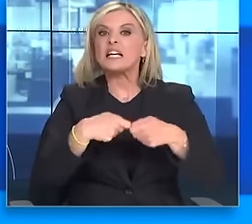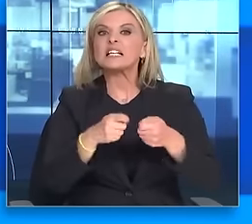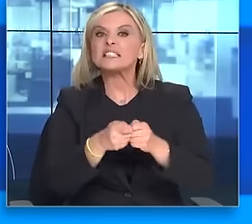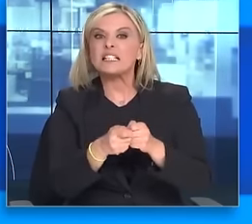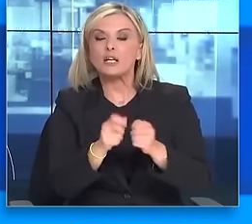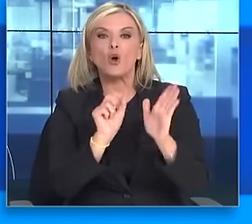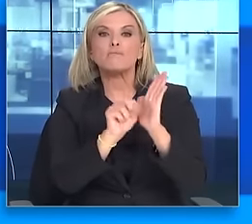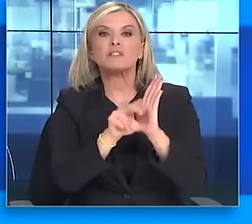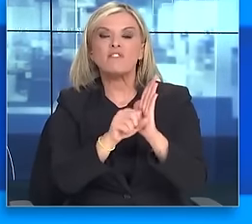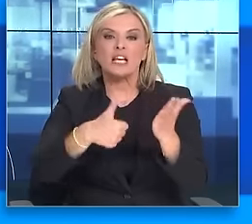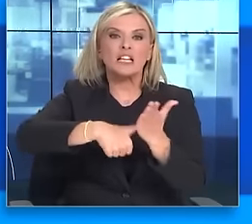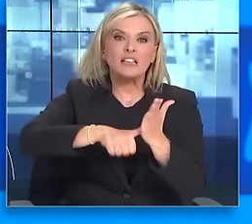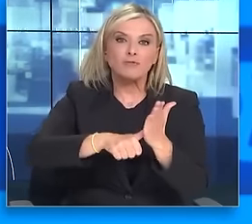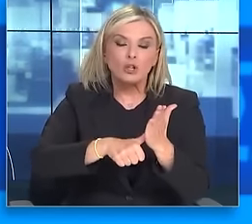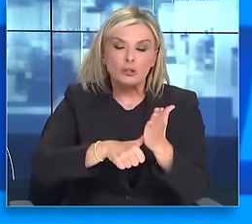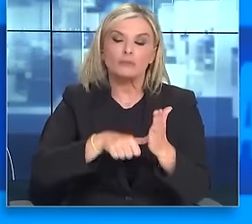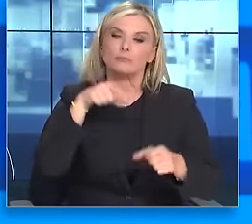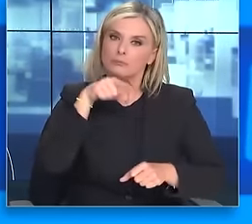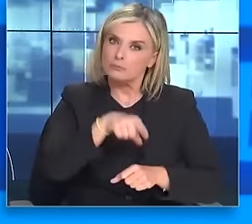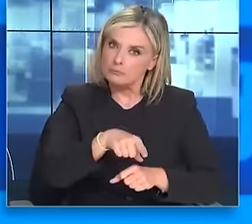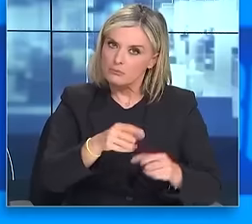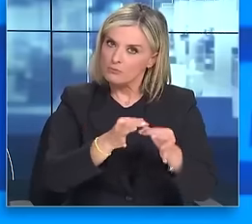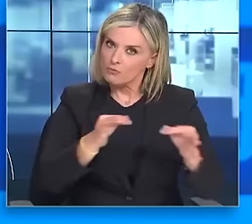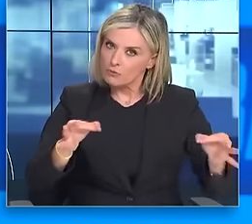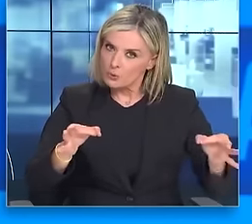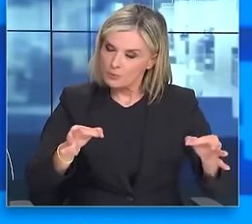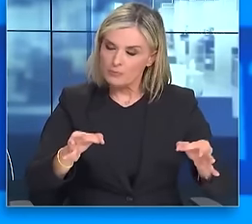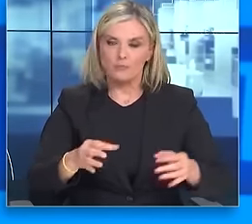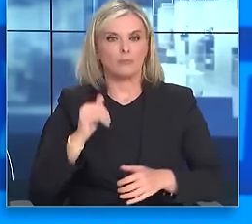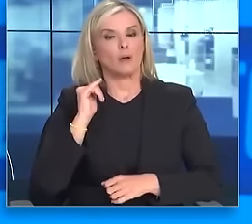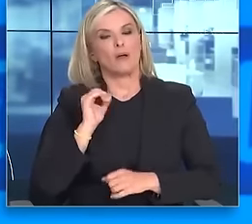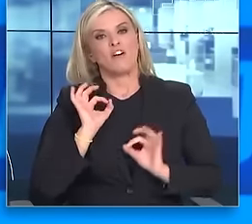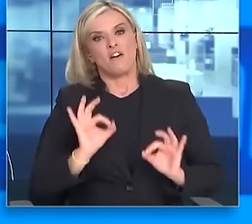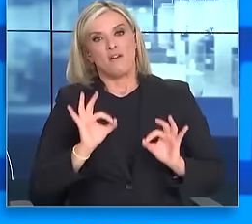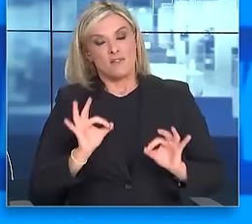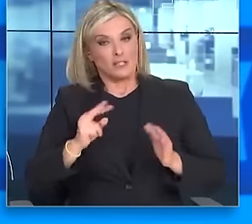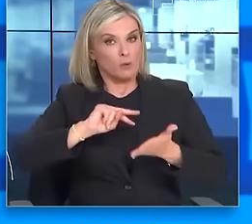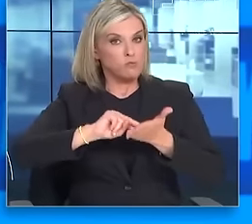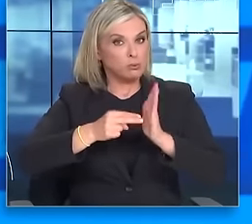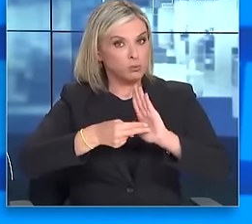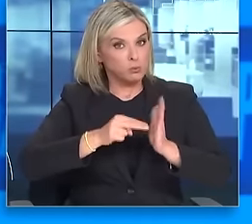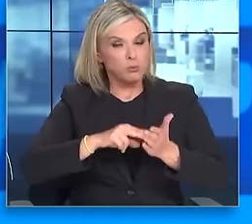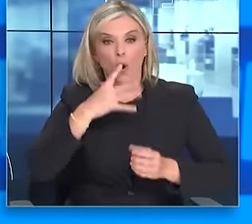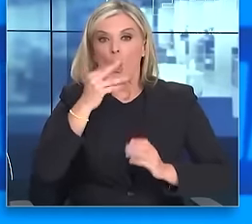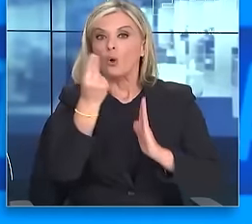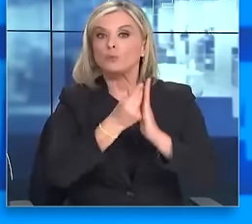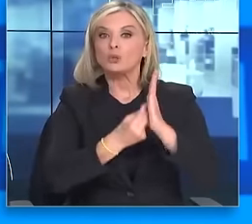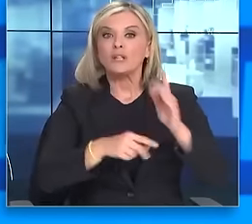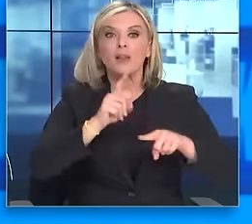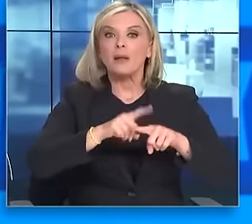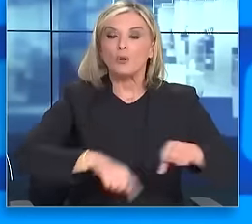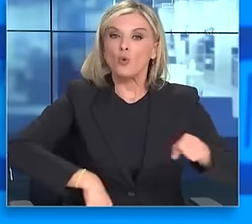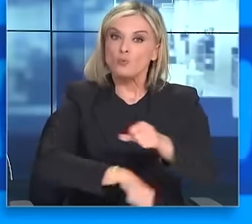του. Και η πραγματικότητα είναι ότι μέχρι σήμερα έχουμε μία ακόμα αγωνιστική και χρειάζεται πολύ μεγάλη προσοχή, γιατί το πρωτάθλημα θα κριθεί